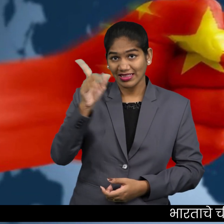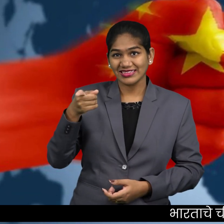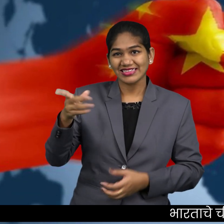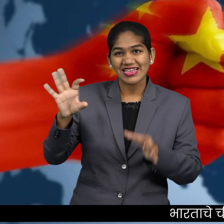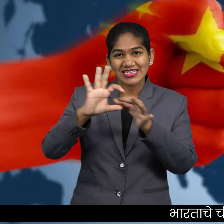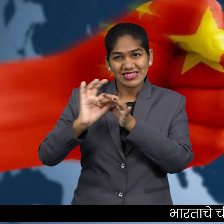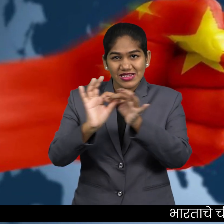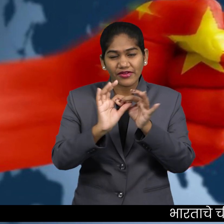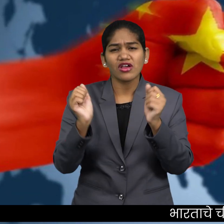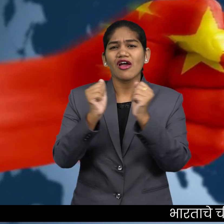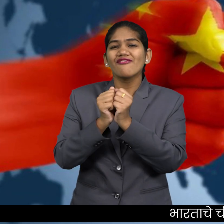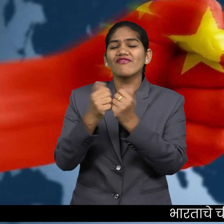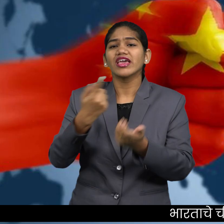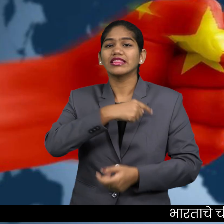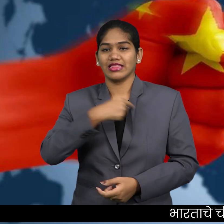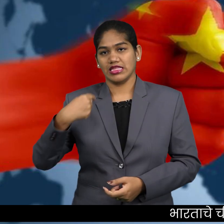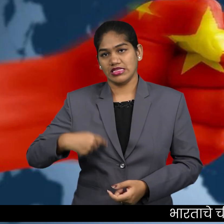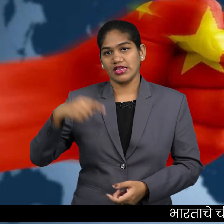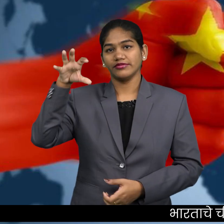भारताचे चीनशी असलेले संबंध.